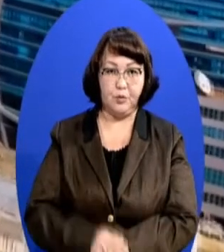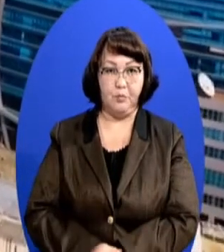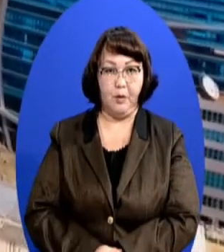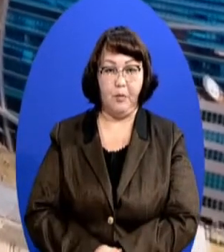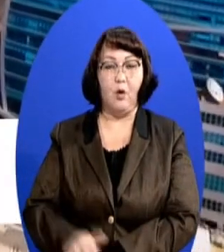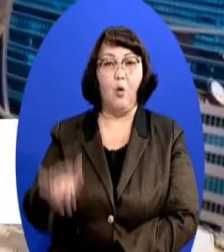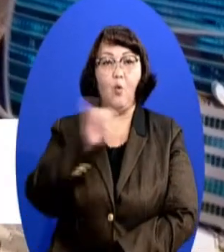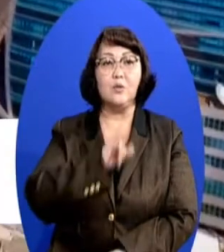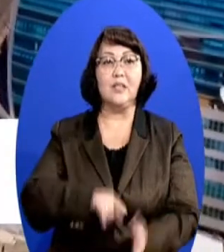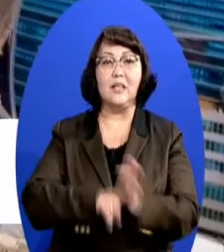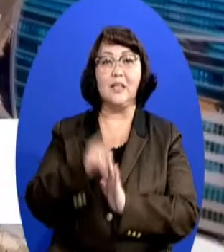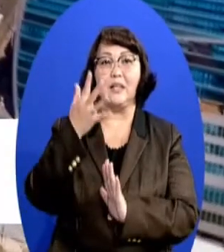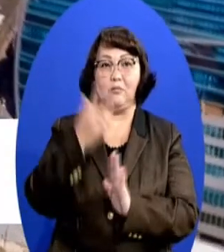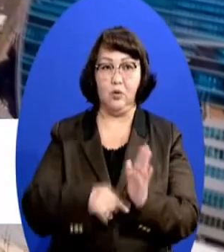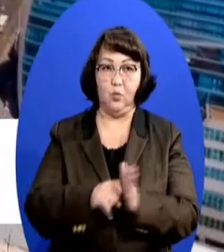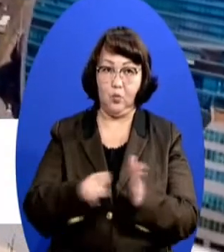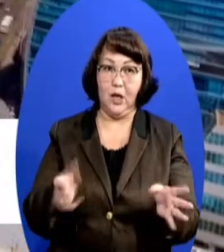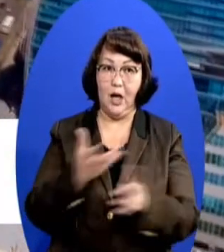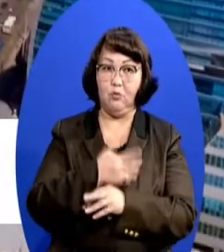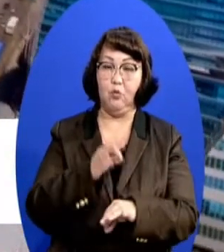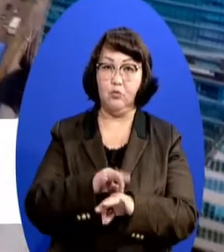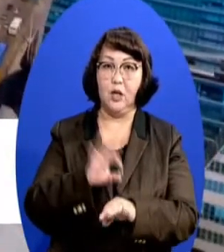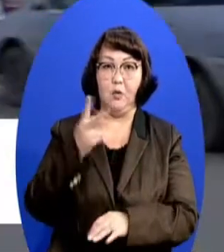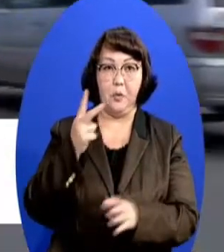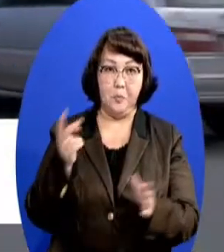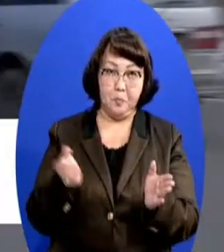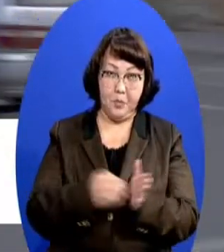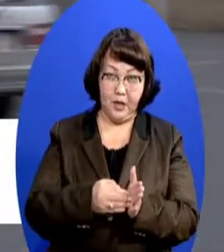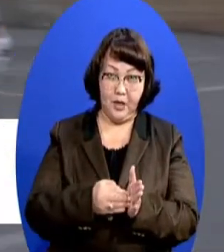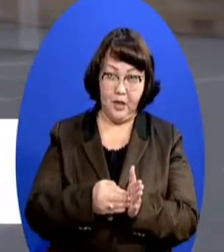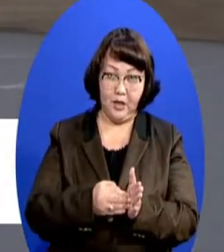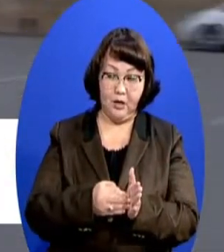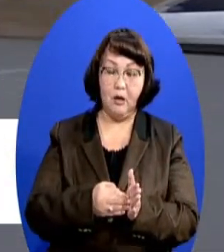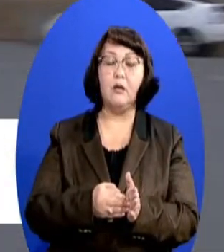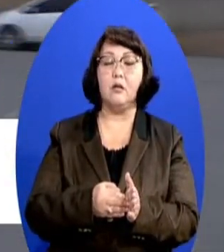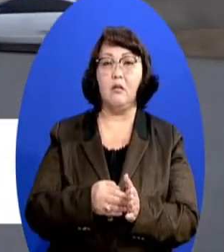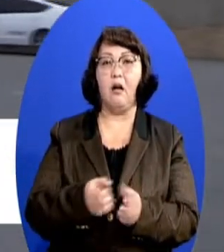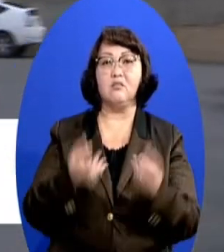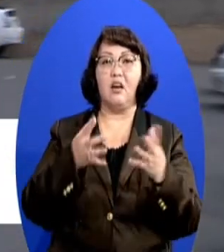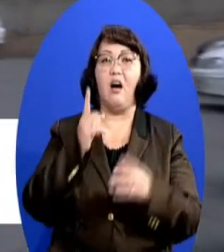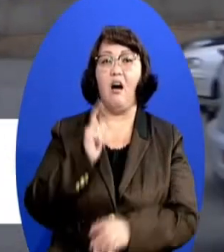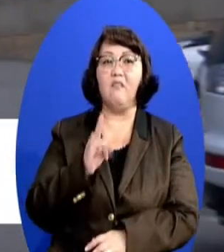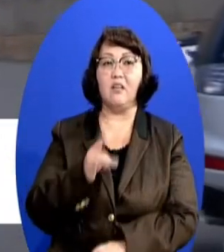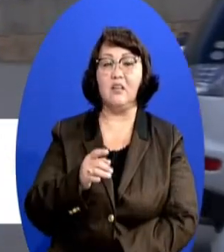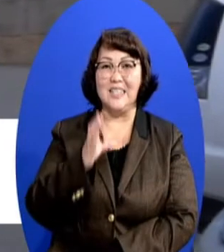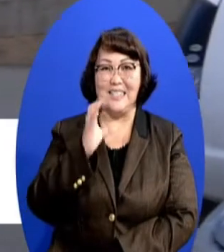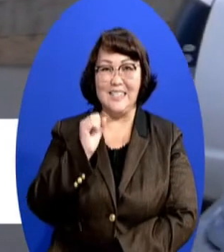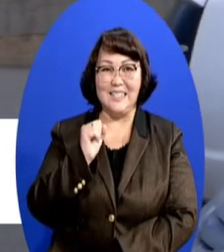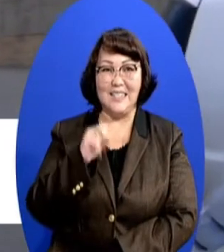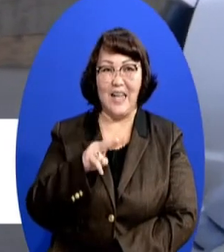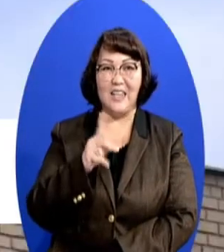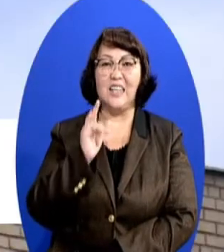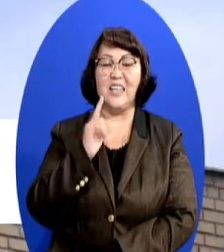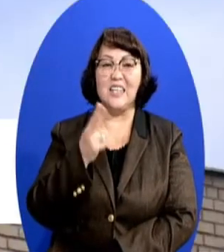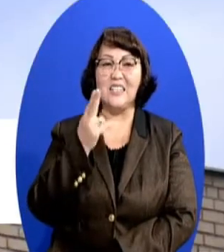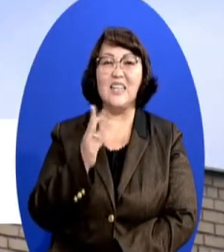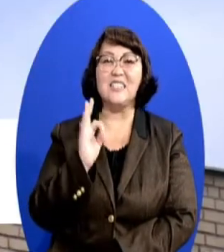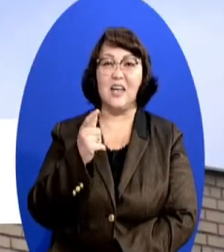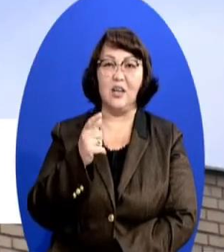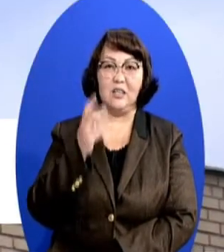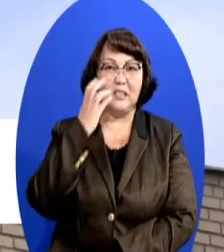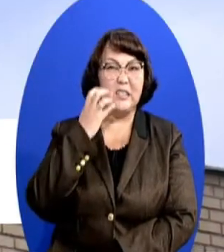Улсын хэмжээнд эхний 5 сарын байдлаар халдварт өвчний 12,000 гаруй тохиолдол бүртгэгджээ. Хаврын энэ үед салхин цэцэг өвчний гаралт хамгийн их байдаг байна.